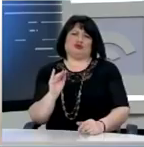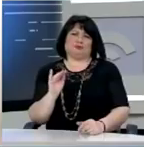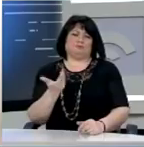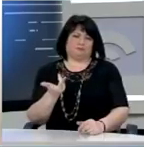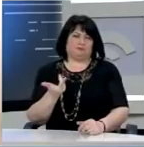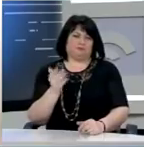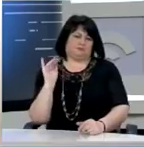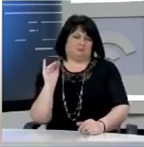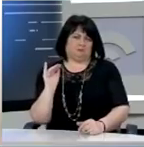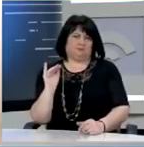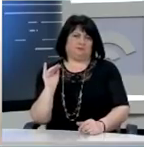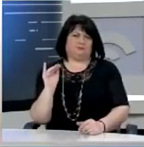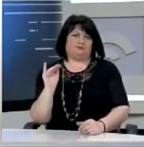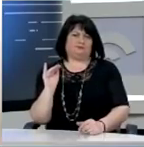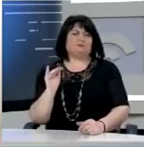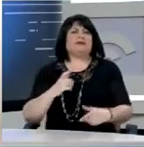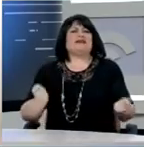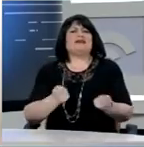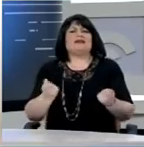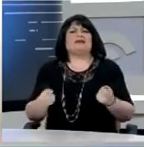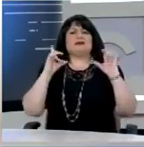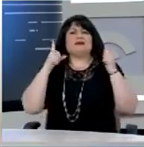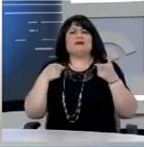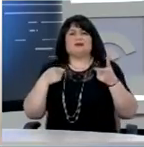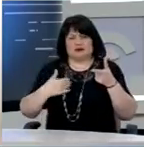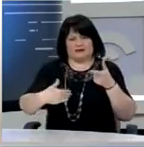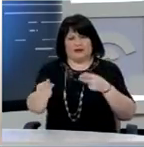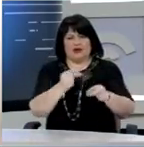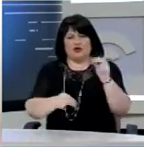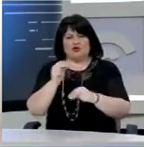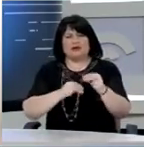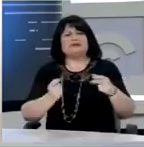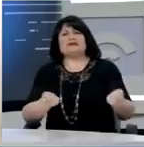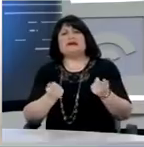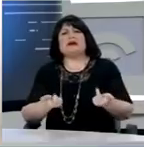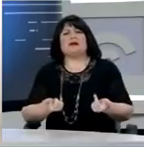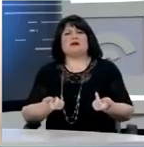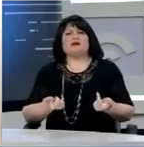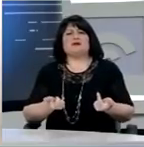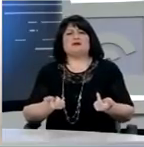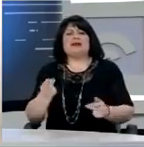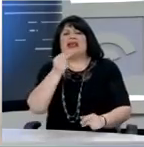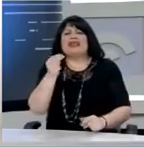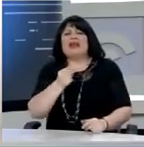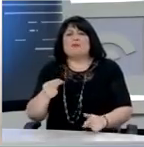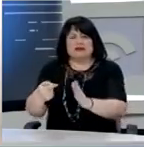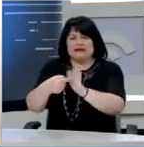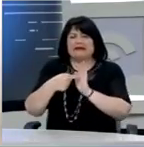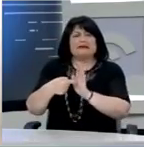ερώτημα. Τι κάνει η Νέα Δημοκρατία εν ώψη των εκλογών? Δηλαδή, τι θέματα αναδεικνύει η